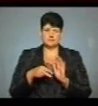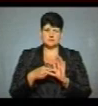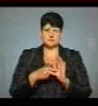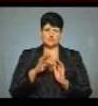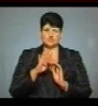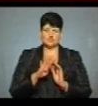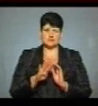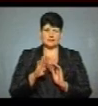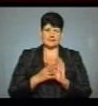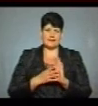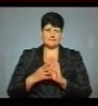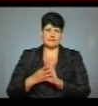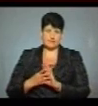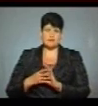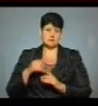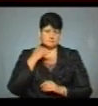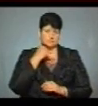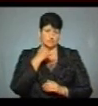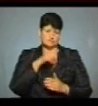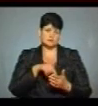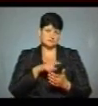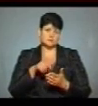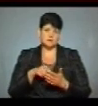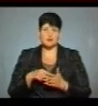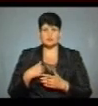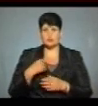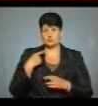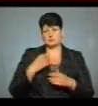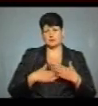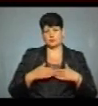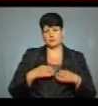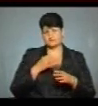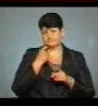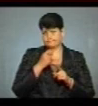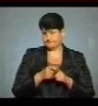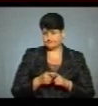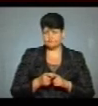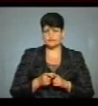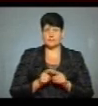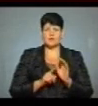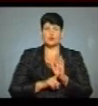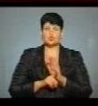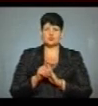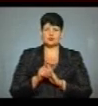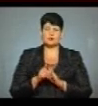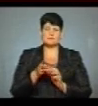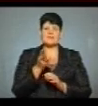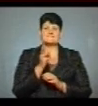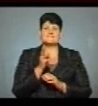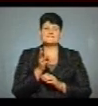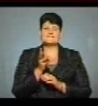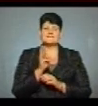098-49-27-499. Якщо у вас будуть запитання, будь ласка, телефонуйте. Я думаю, що наш гість радо відповість. Ну, власне, розпочнімо із